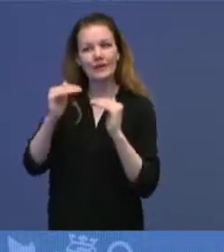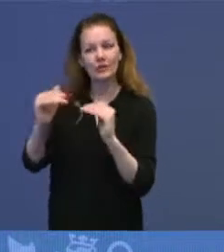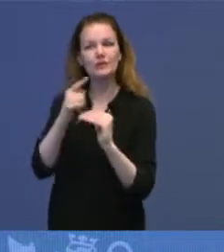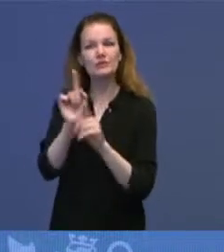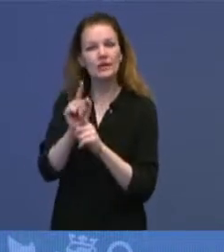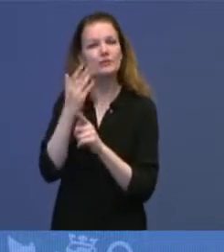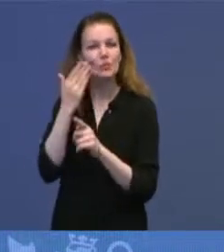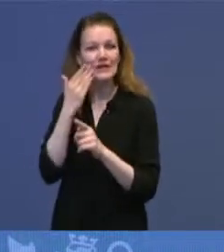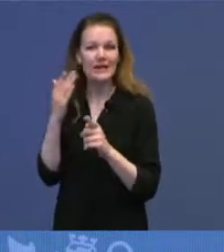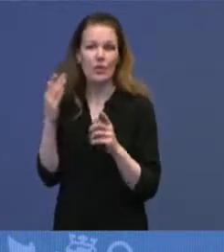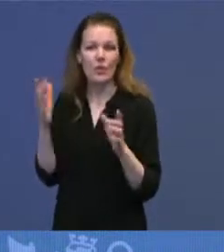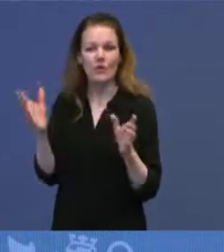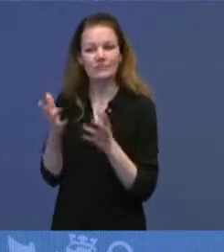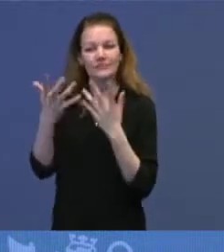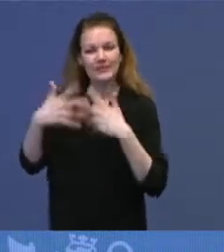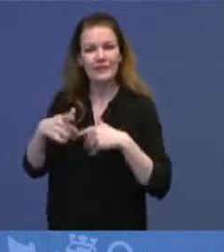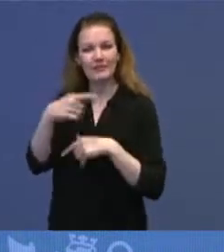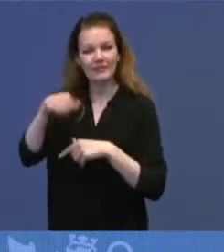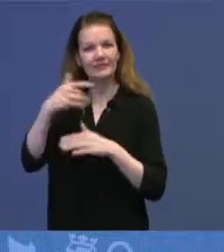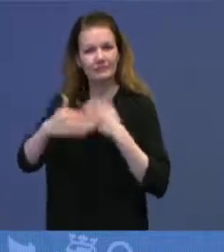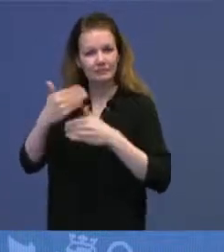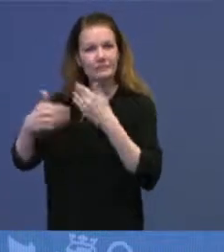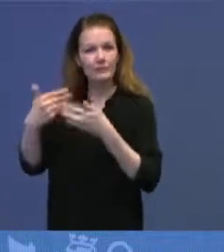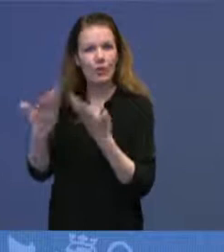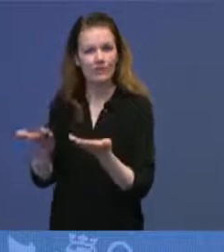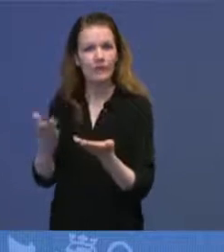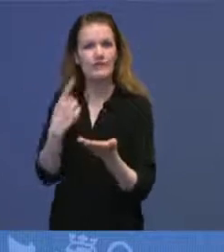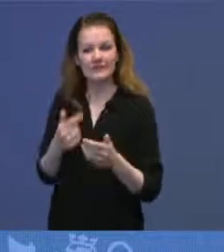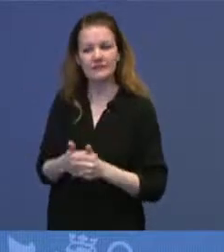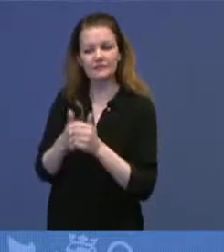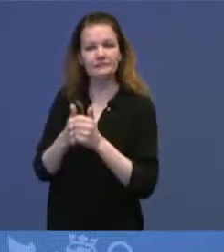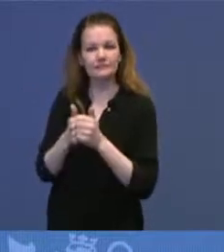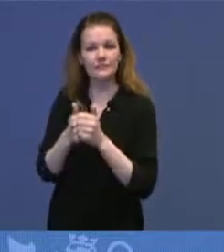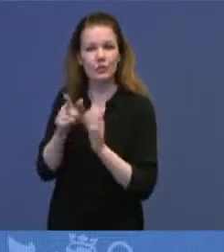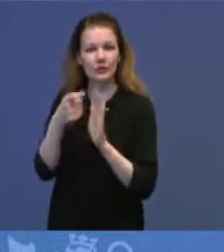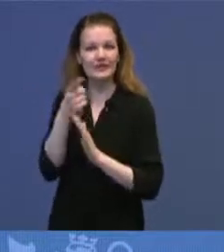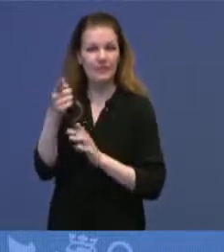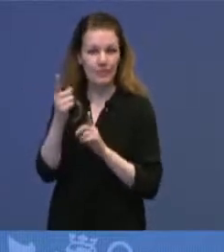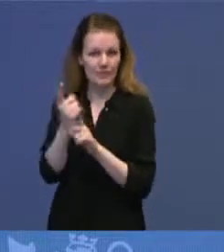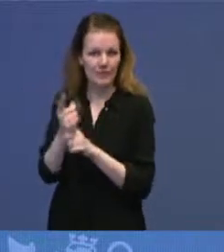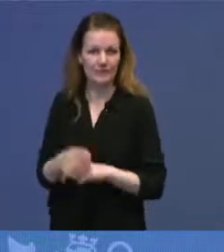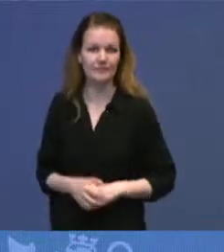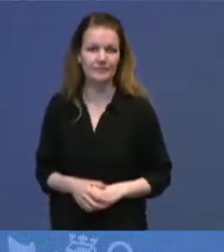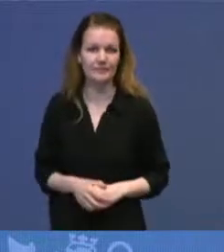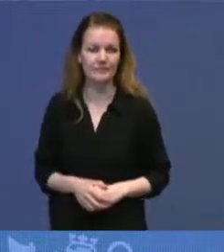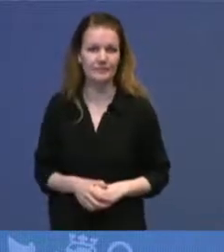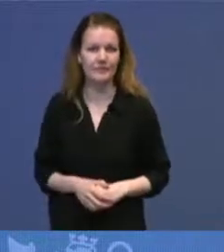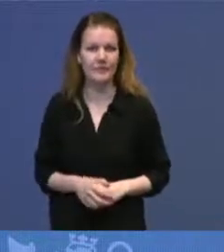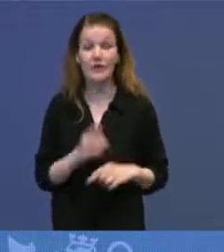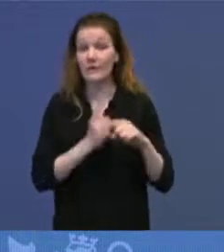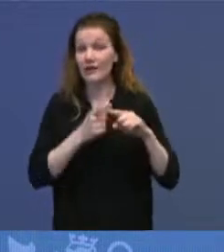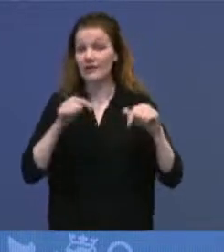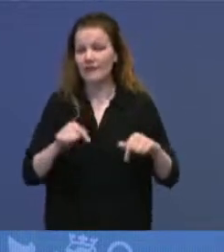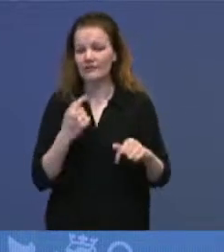å se de utfordringene som de møter. Noe av det viktigste vi har meddelt i dag en økning